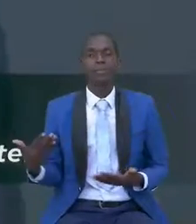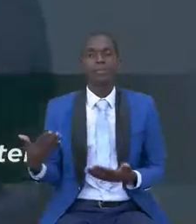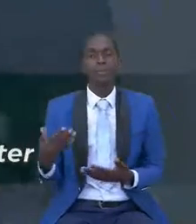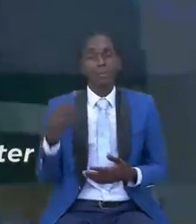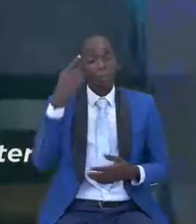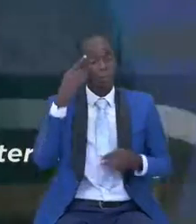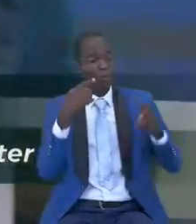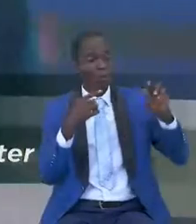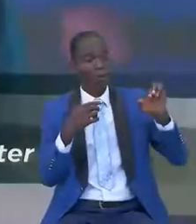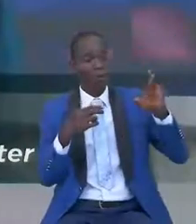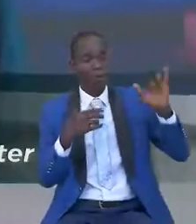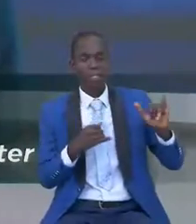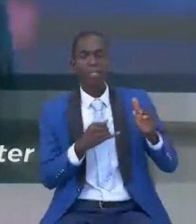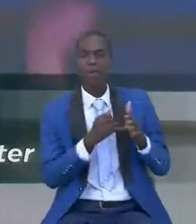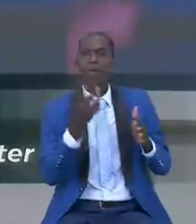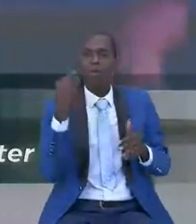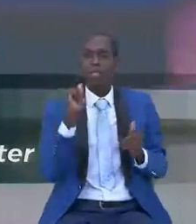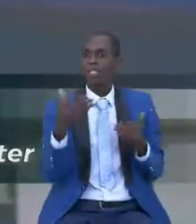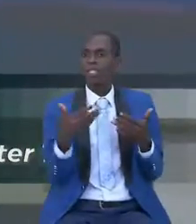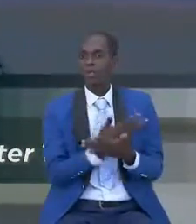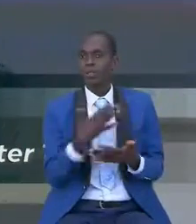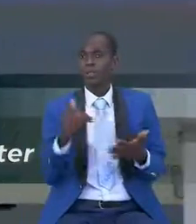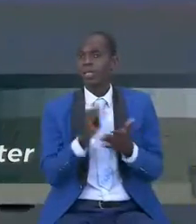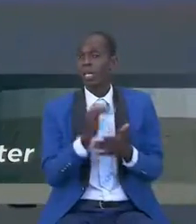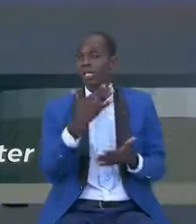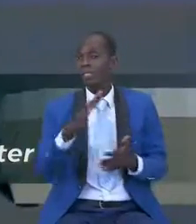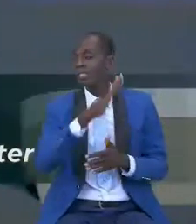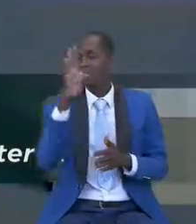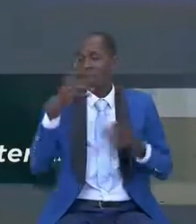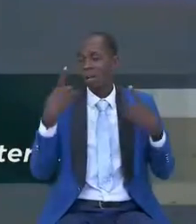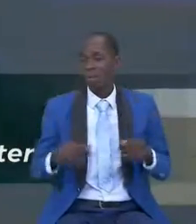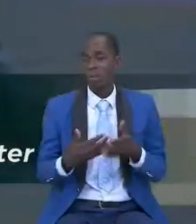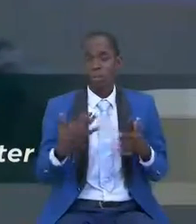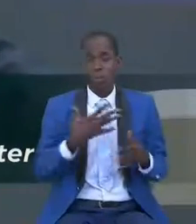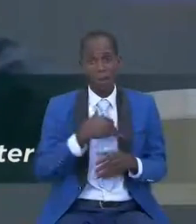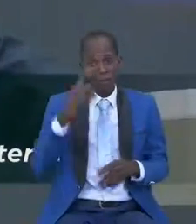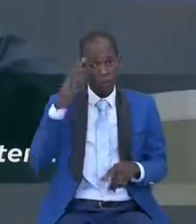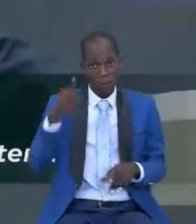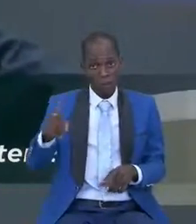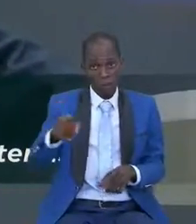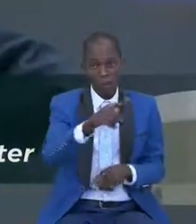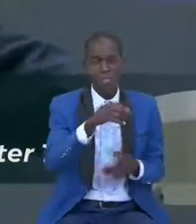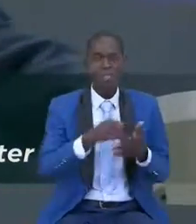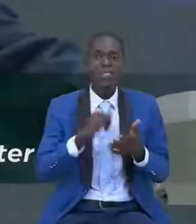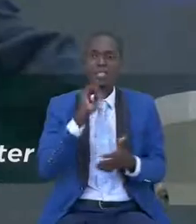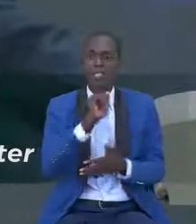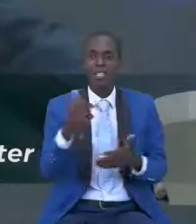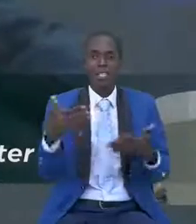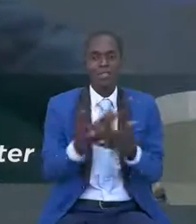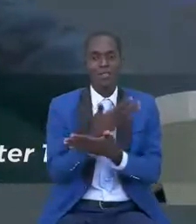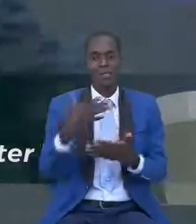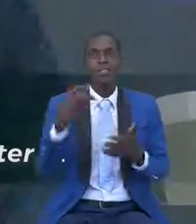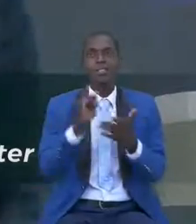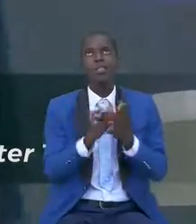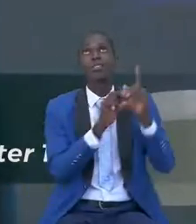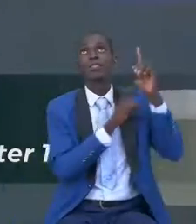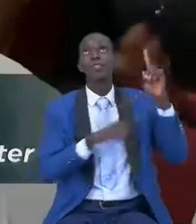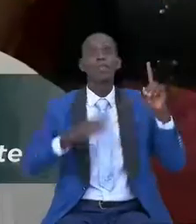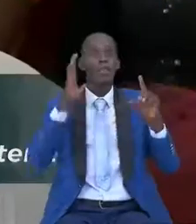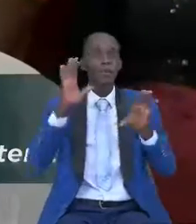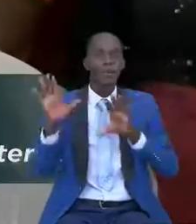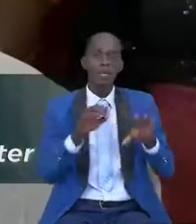Pour Marie, c'était une nouvelle chose. Cela n'a jamais eu lieu. Et pour toi, c'est une nouvelle chose que Dieu fera dans